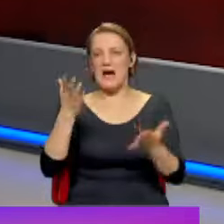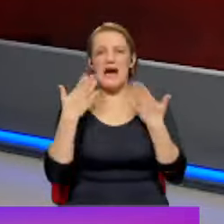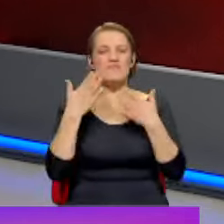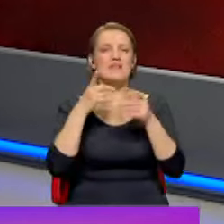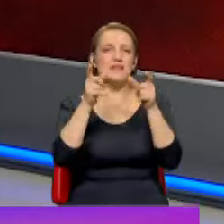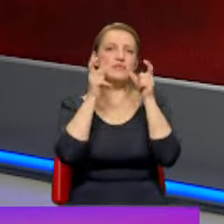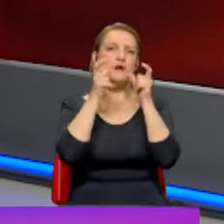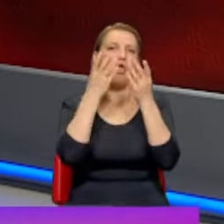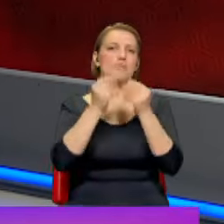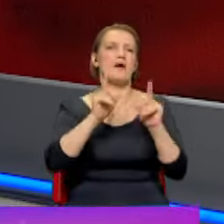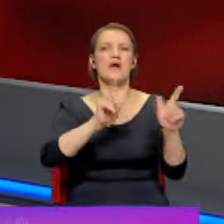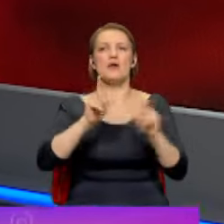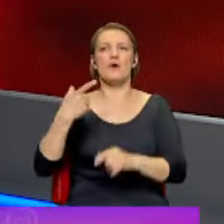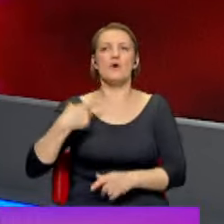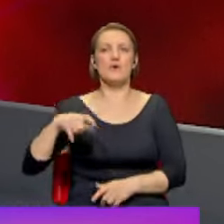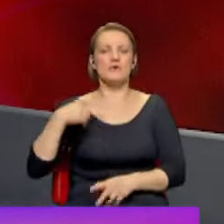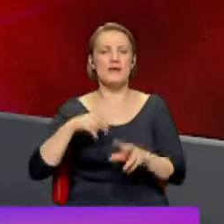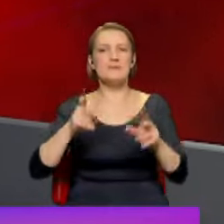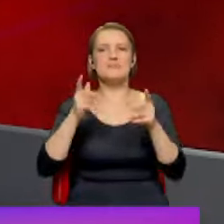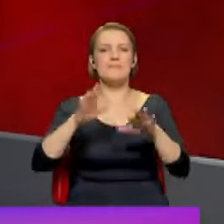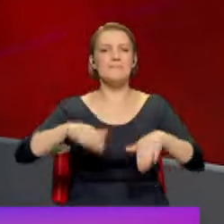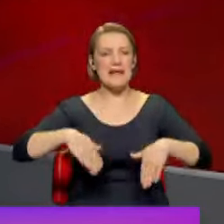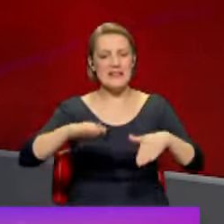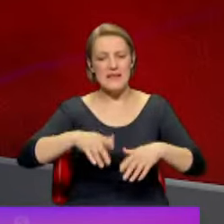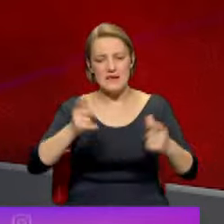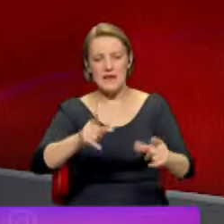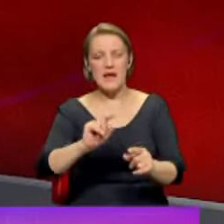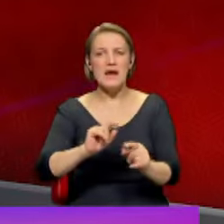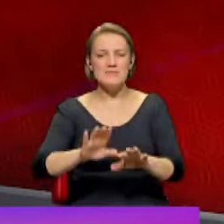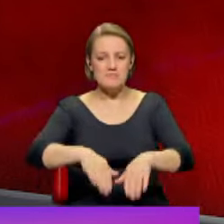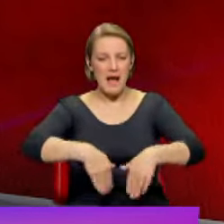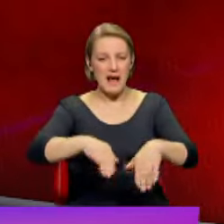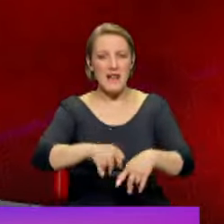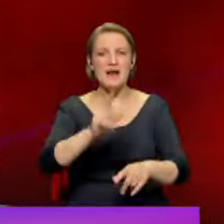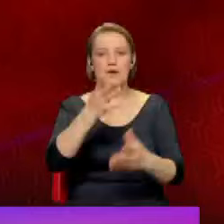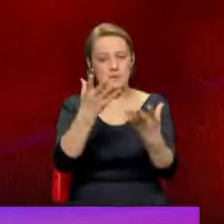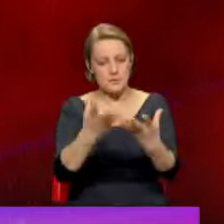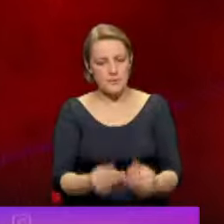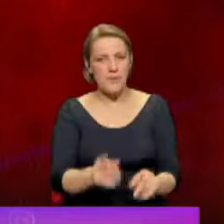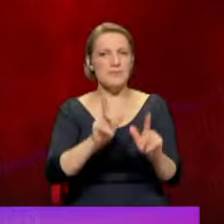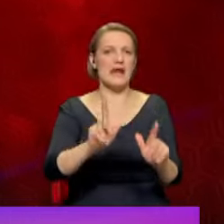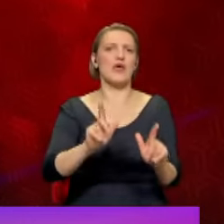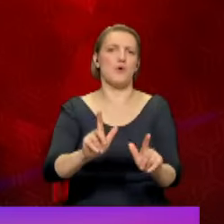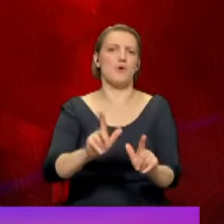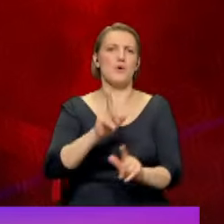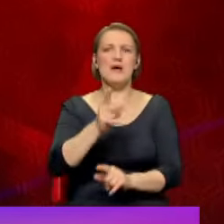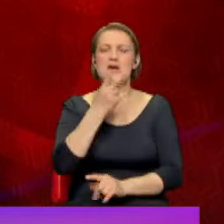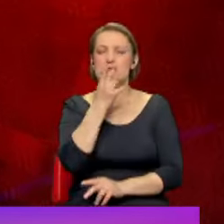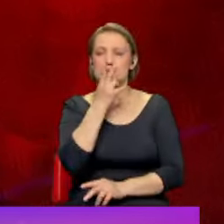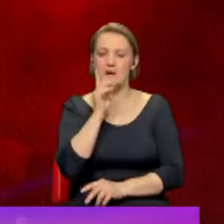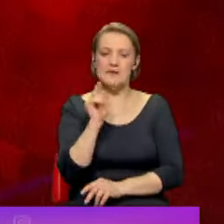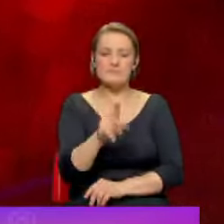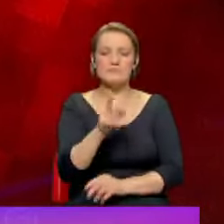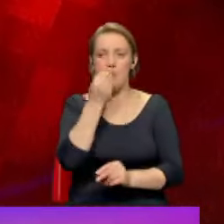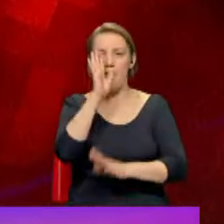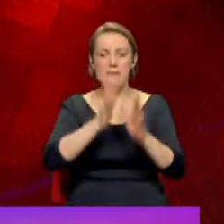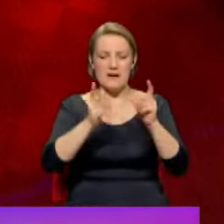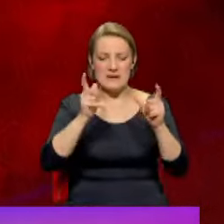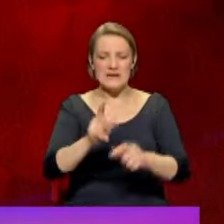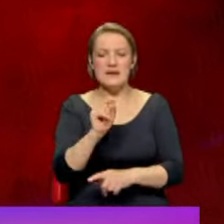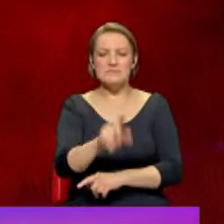dikkat etmek gerekiyor. Özellikle mesil alanlarında yakılan o ateşlerin söndürülmesi gerekiyor. Ve izmaritleri sokağa, ormanlık